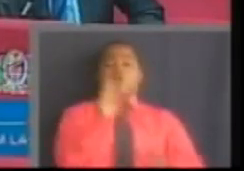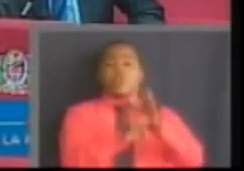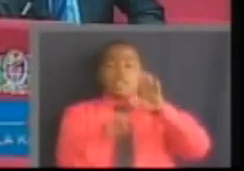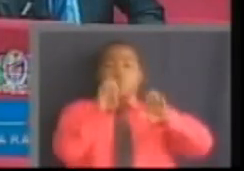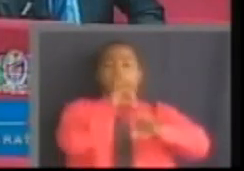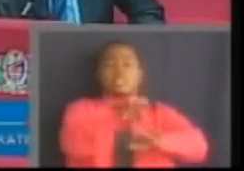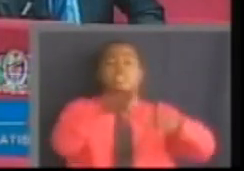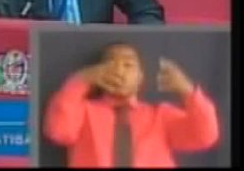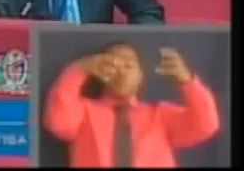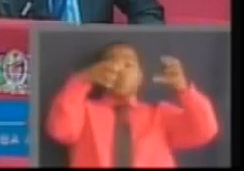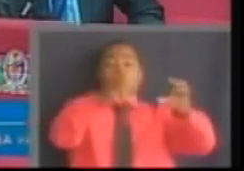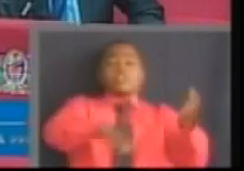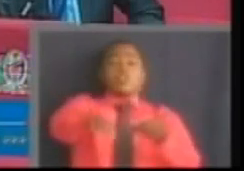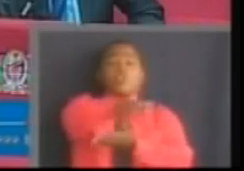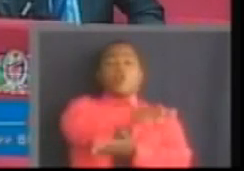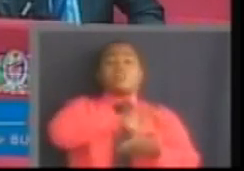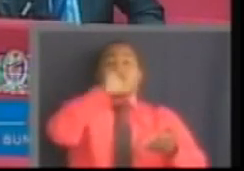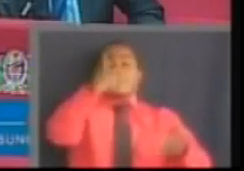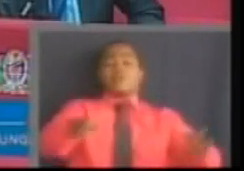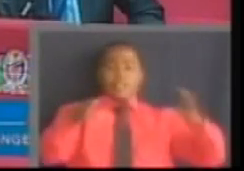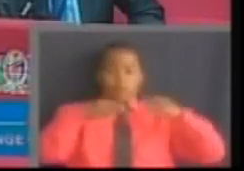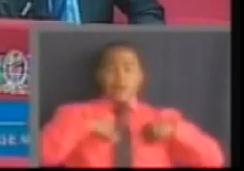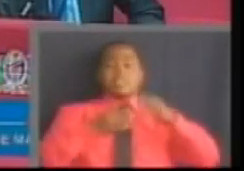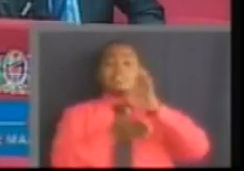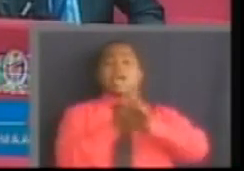zima linalomuunga mkono yule mtu nalo linaanza kufanya fujo.